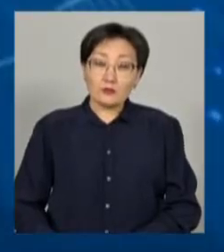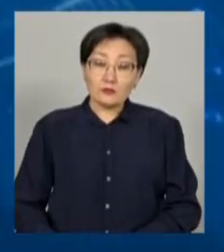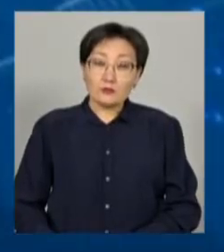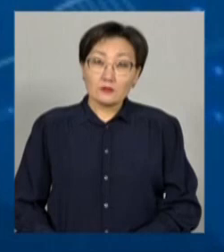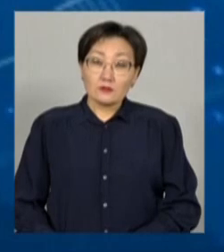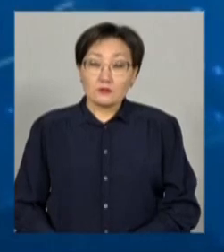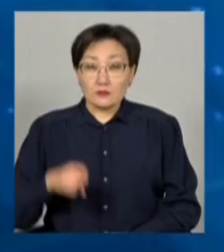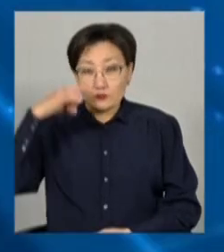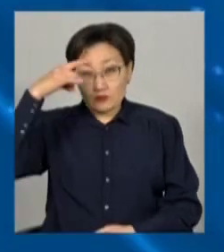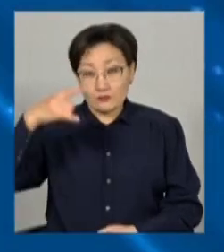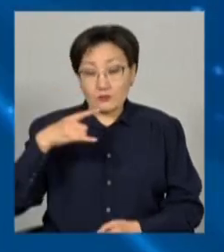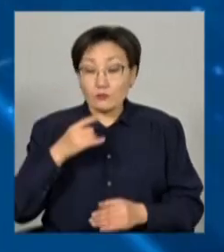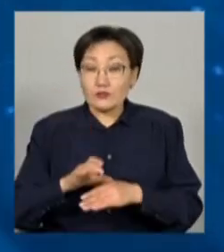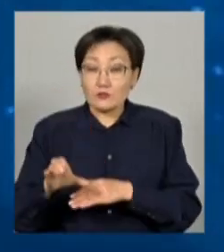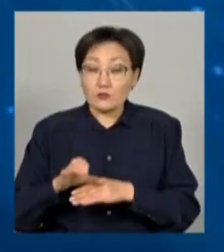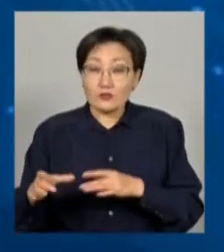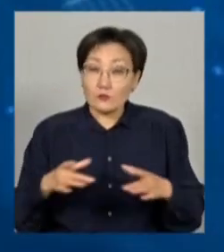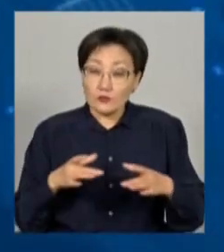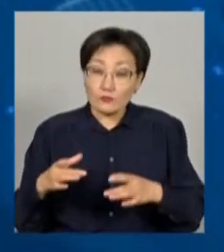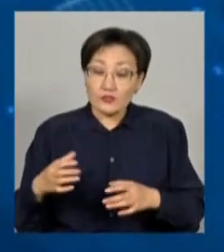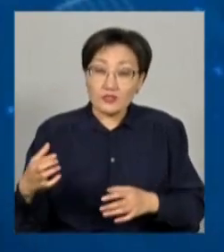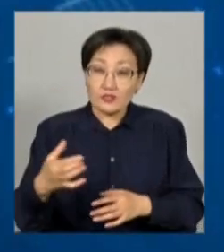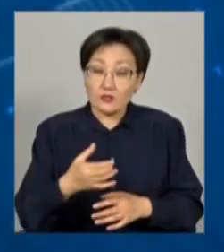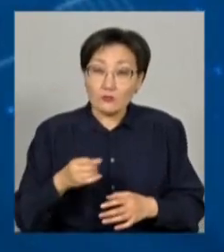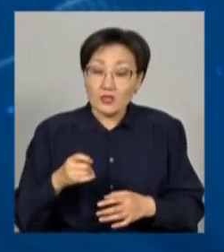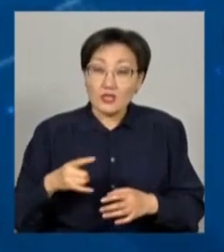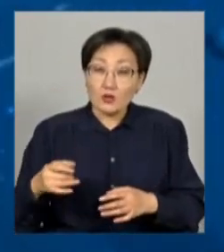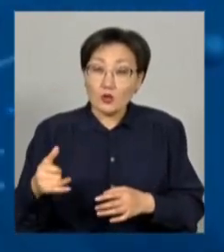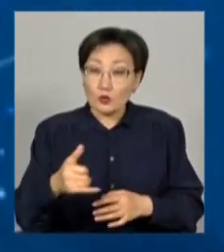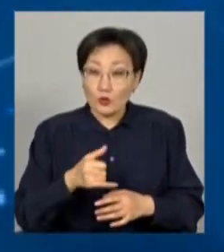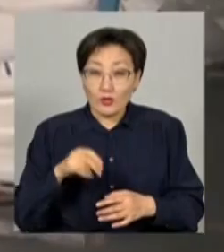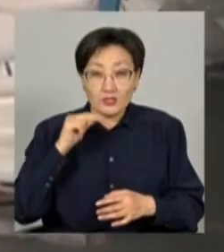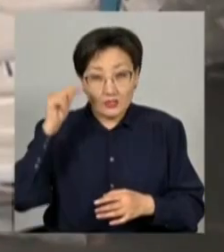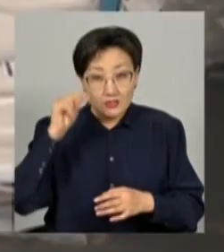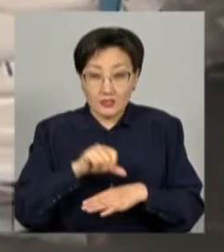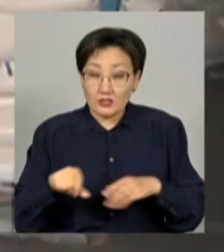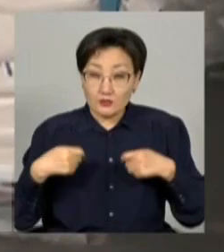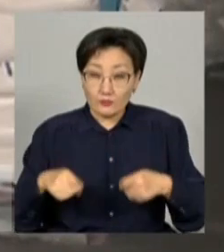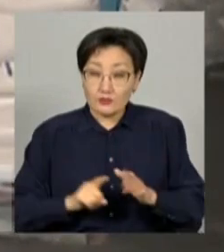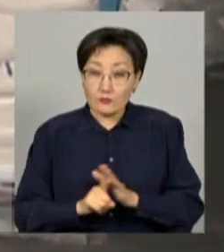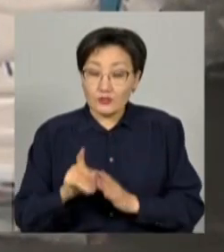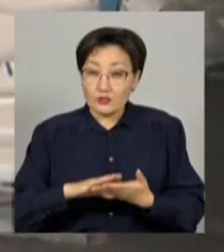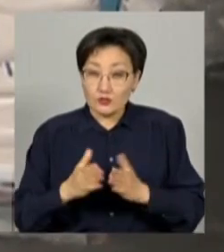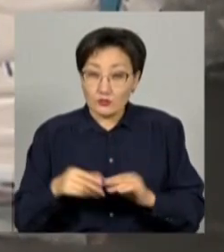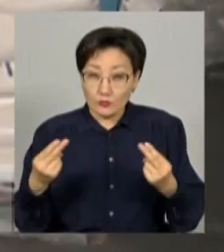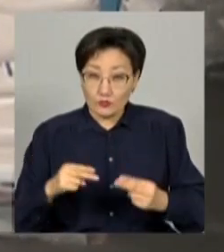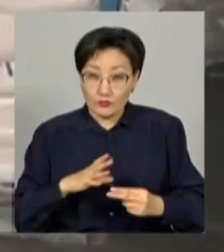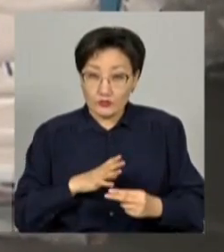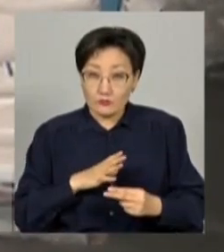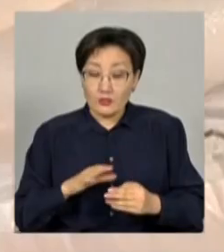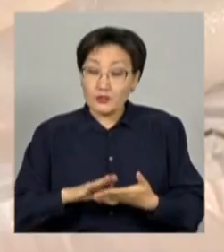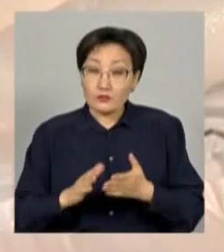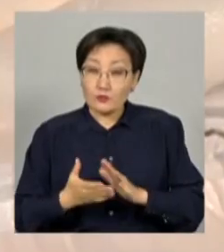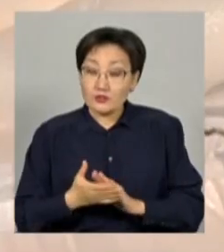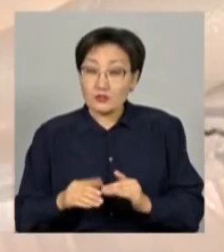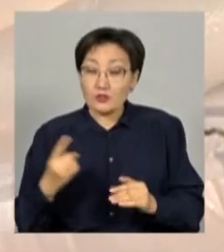Жалғастырамыз. Қазақстанда өндірілетін ұн мен сұйық май Қытай нарығына шығарылатын болды. Екі ел арасында арнайы меморандумға қол қойылды.